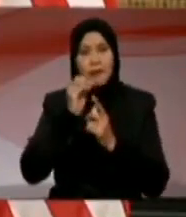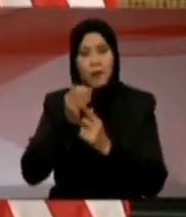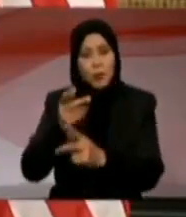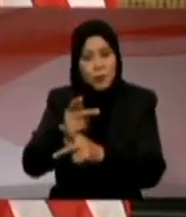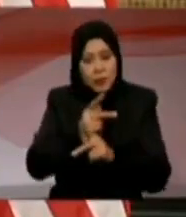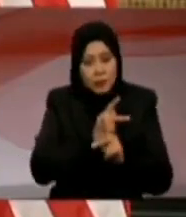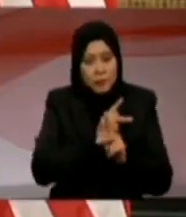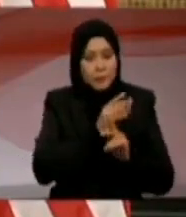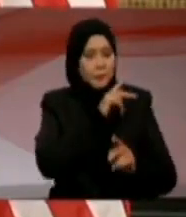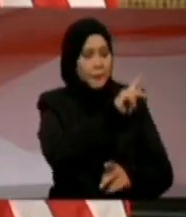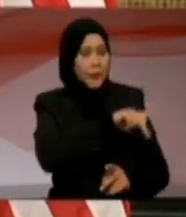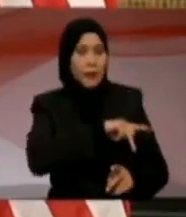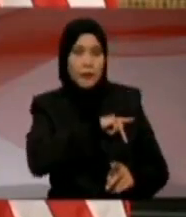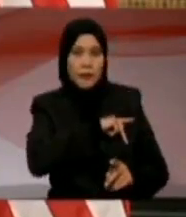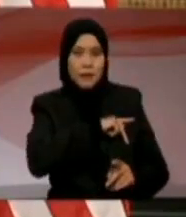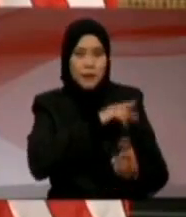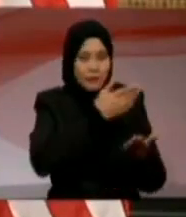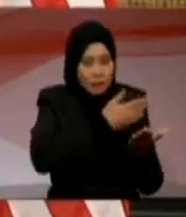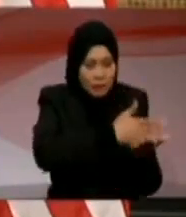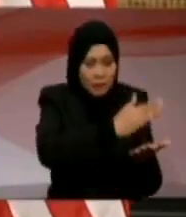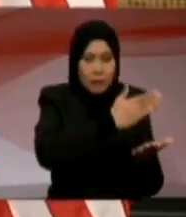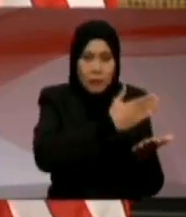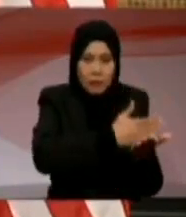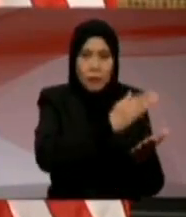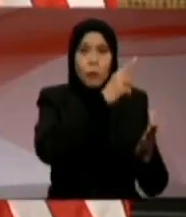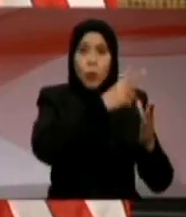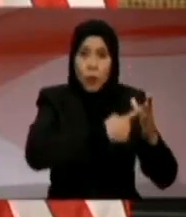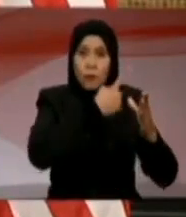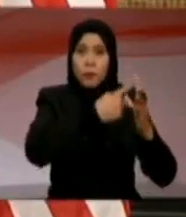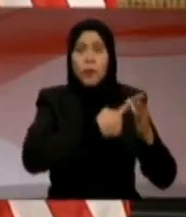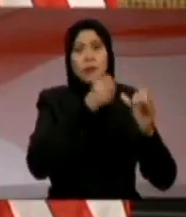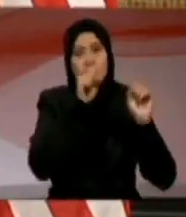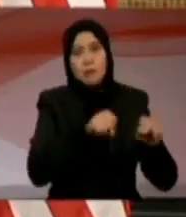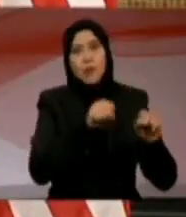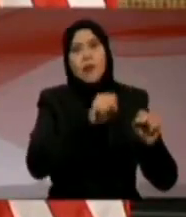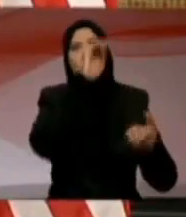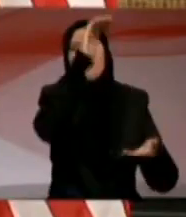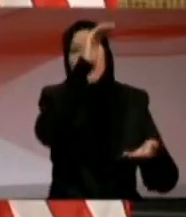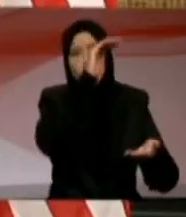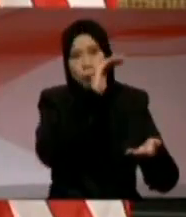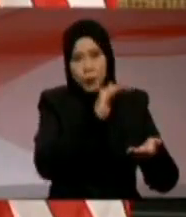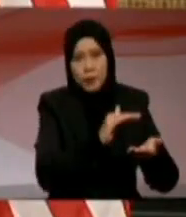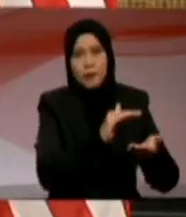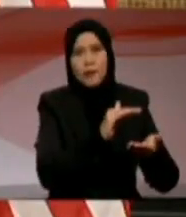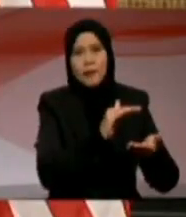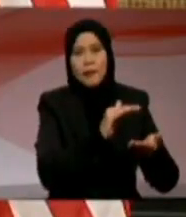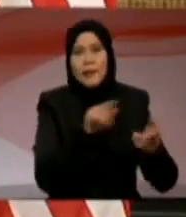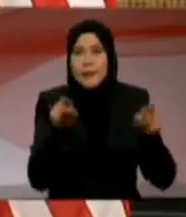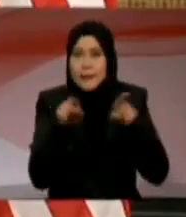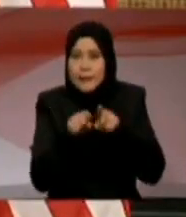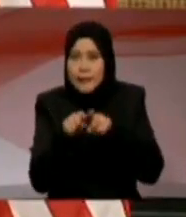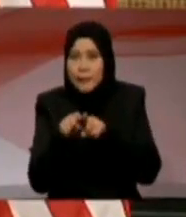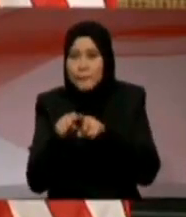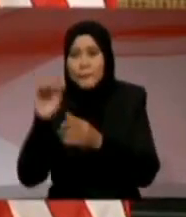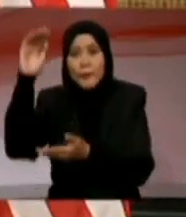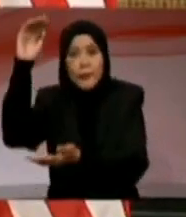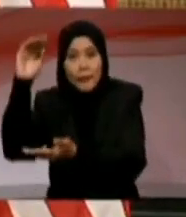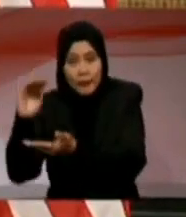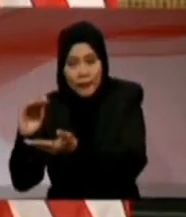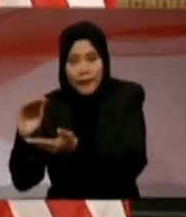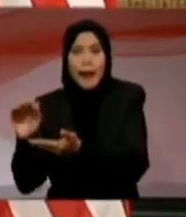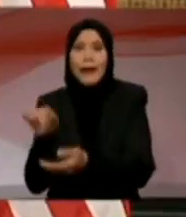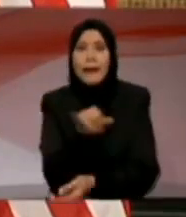pribadi Baron asuransi bulanan akan dikurangkan pada kada yang sama dengan pengurangan